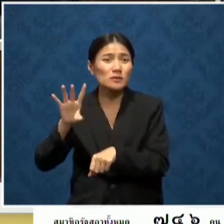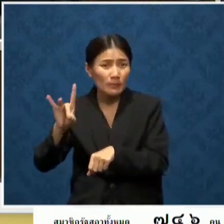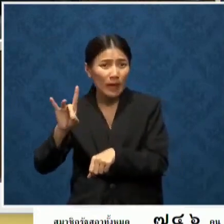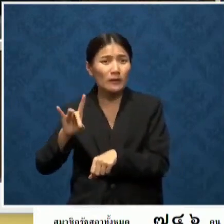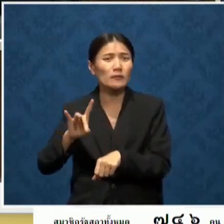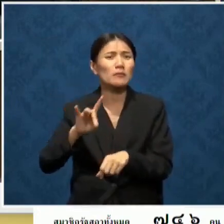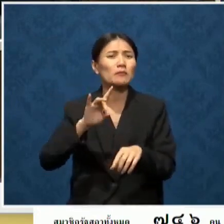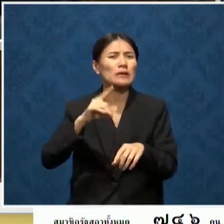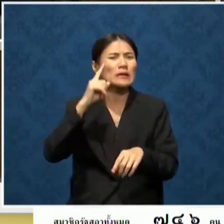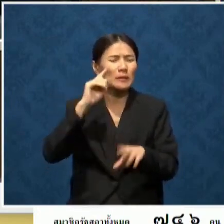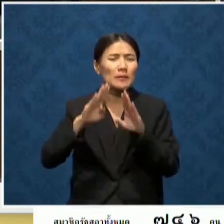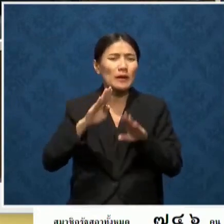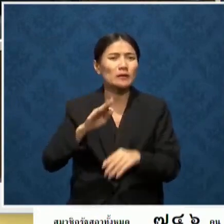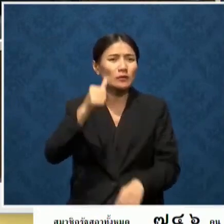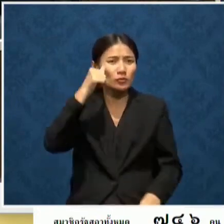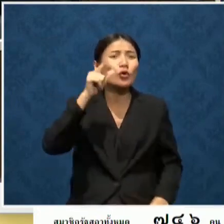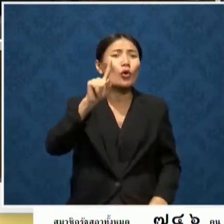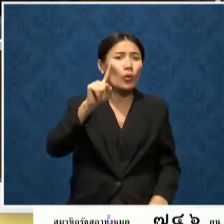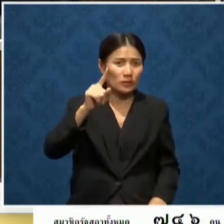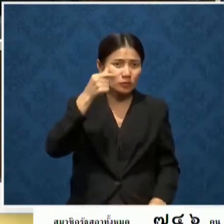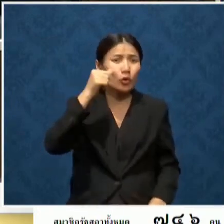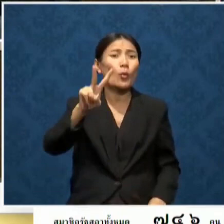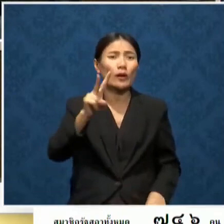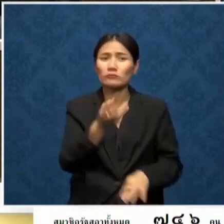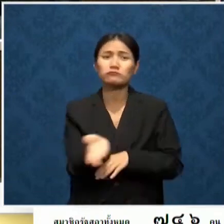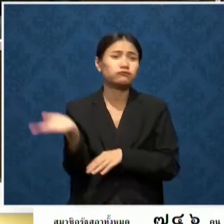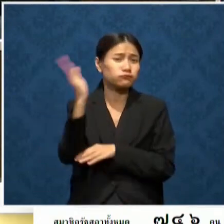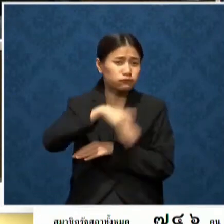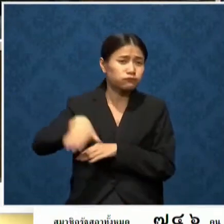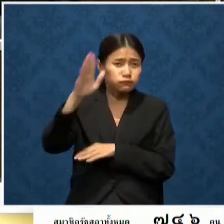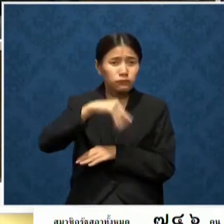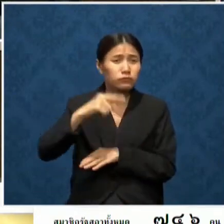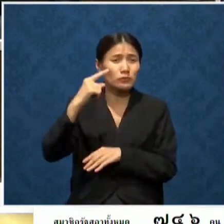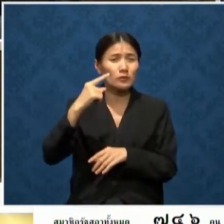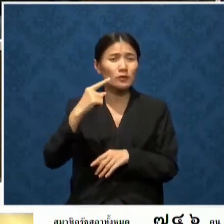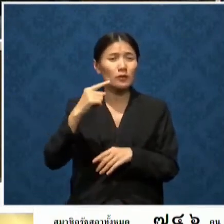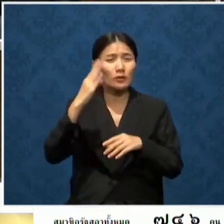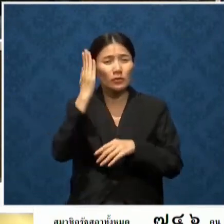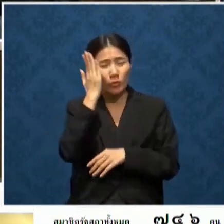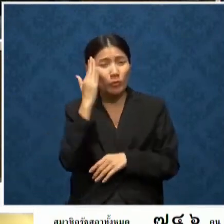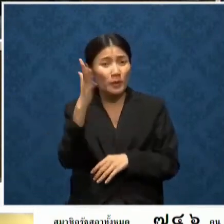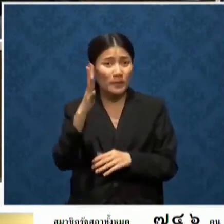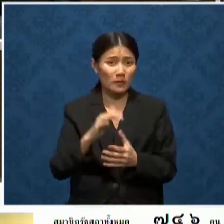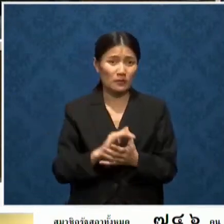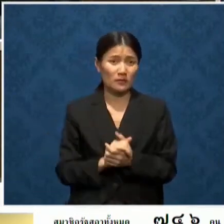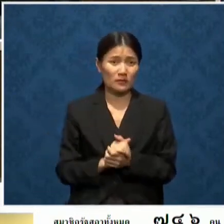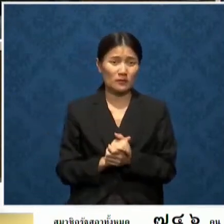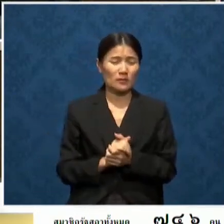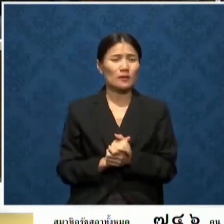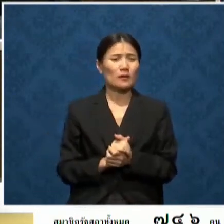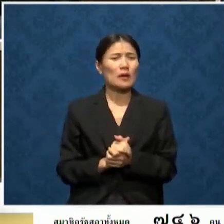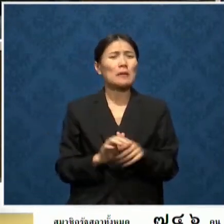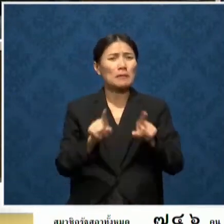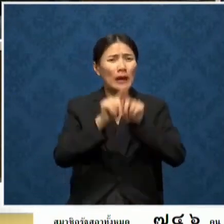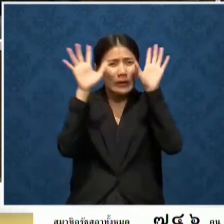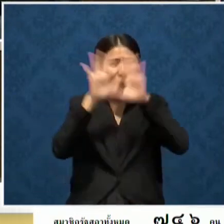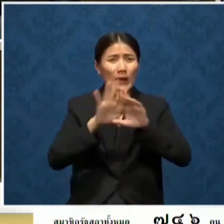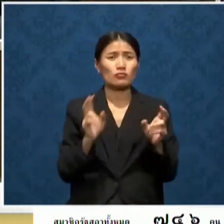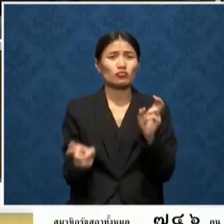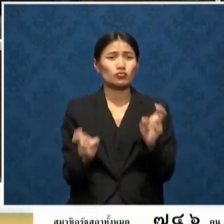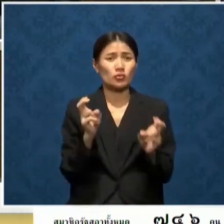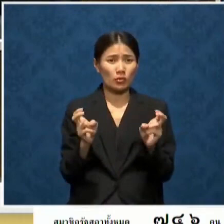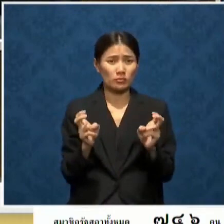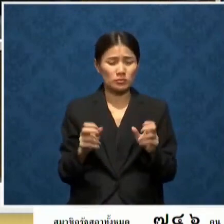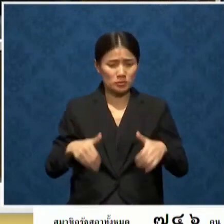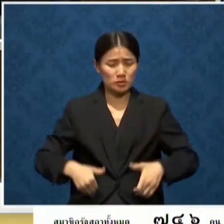้หับ ไม่ได้นอน ทำงานเสมือน ทาดในเลอนเบี้ยผู้ปิหารกระทรวง ทำกพเขา เหมอนเป็หุนยนต์ไม่มีชีวิต ไม่